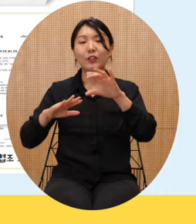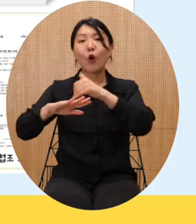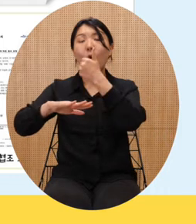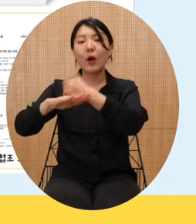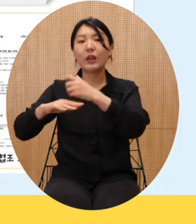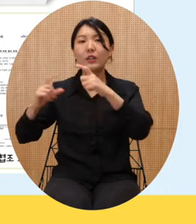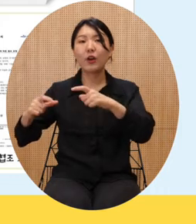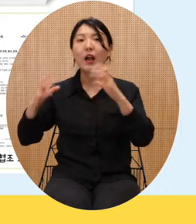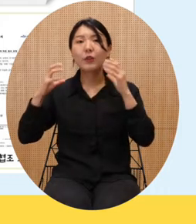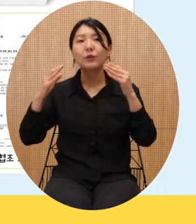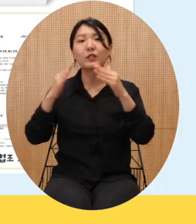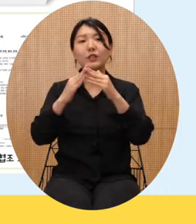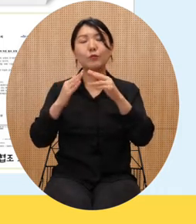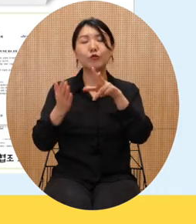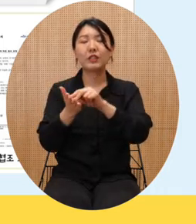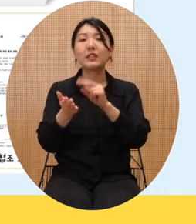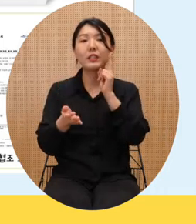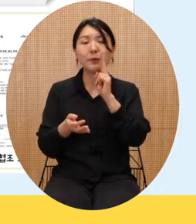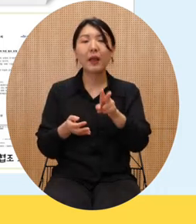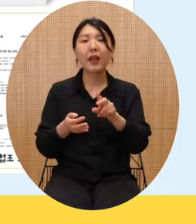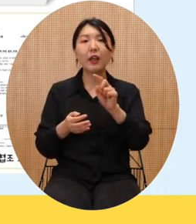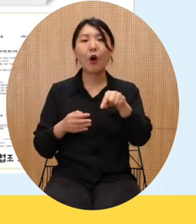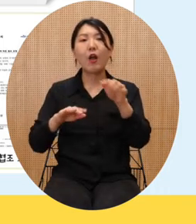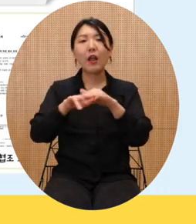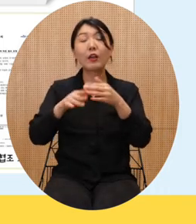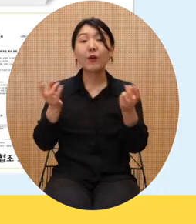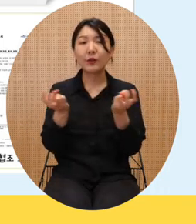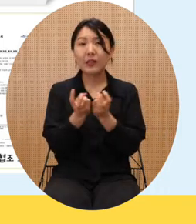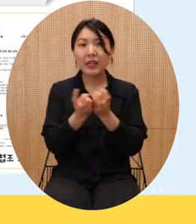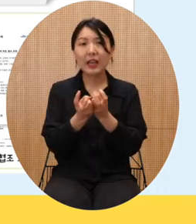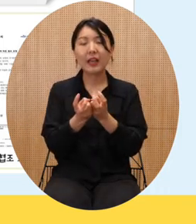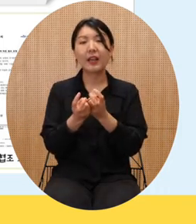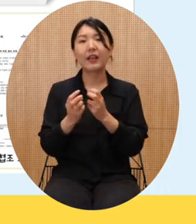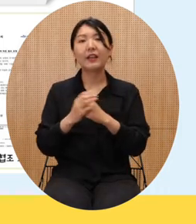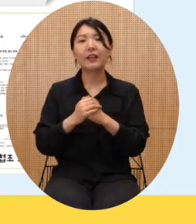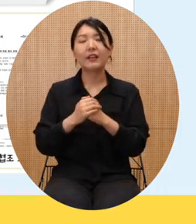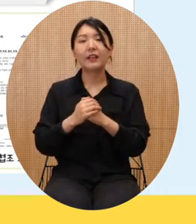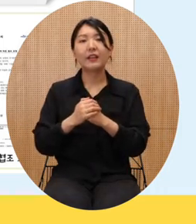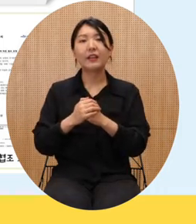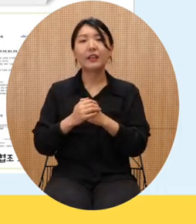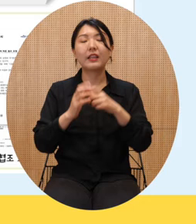같은데요. 정왕동의 아동 주거 문제가 심각해. 그럼 이 문제를 어떻게 해결할